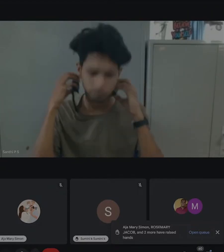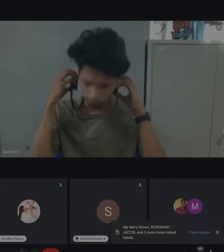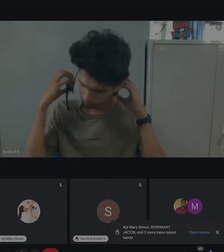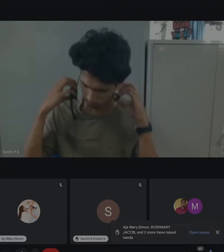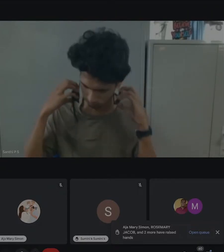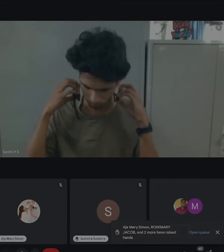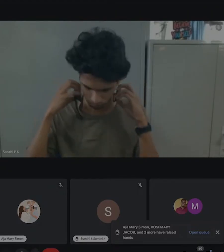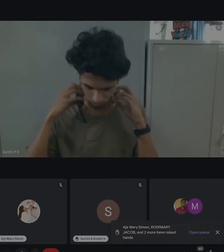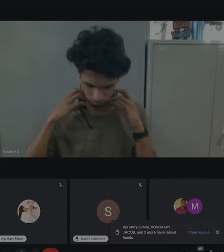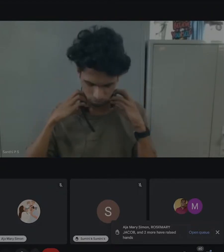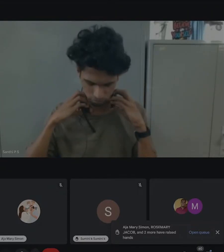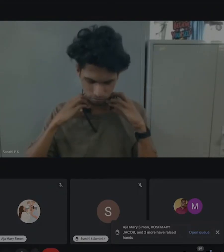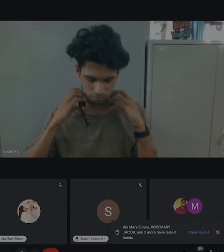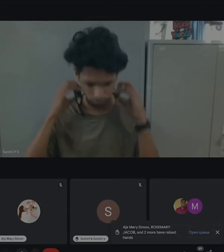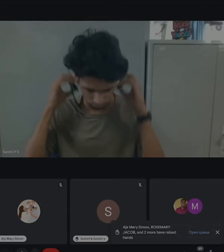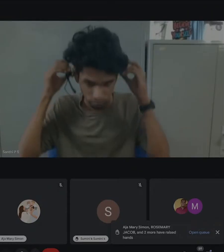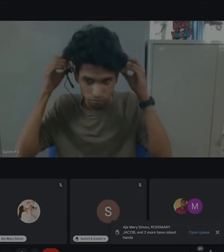ഹലോ,